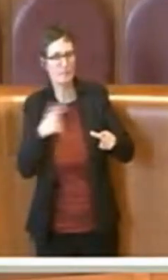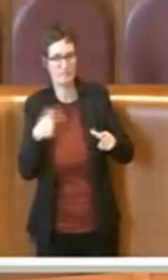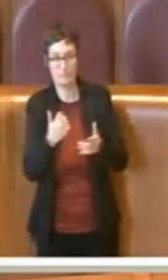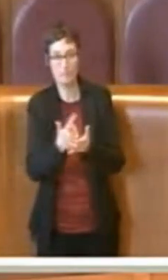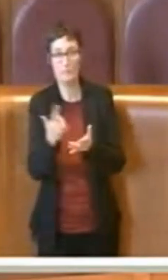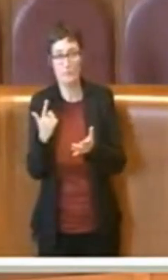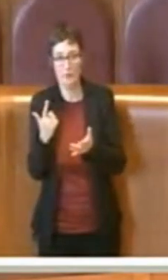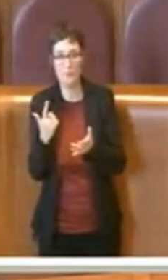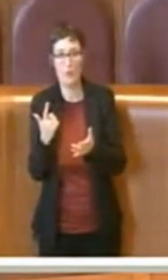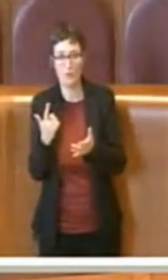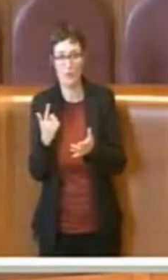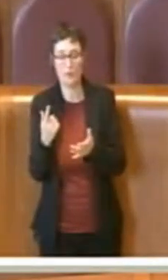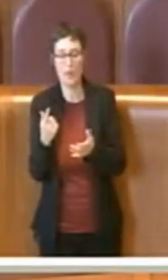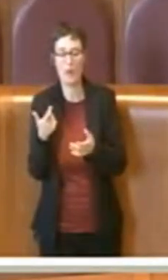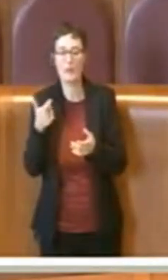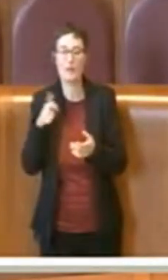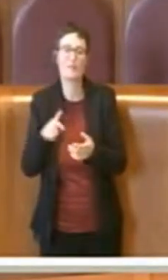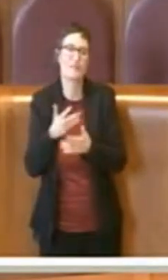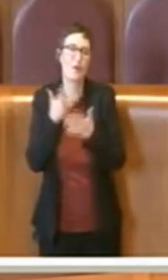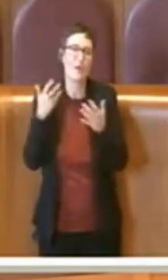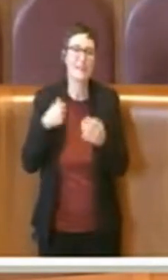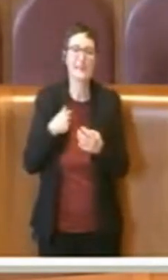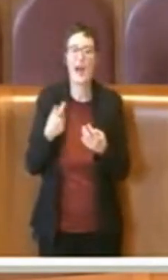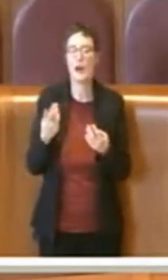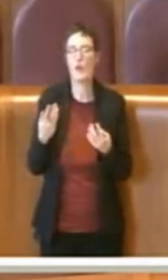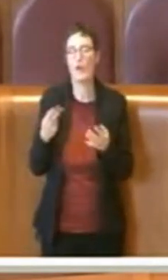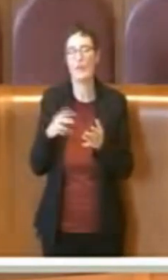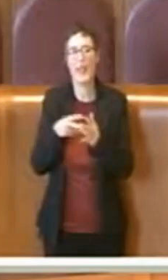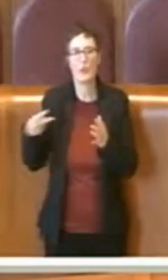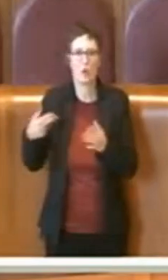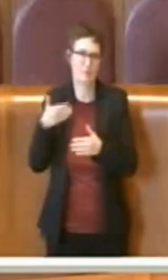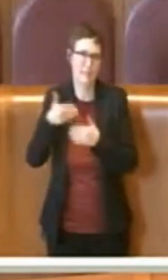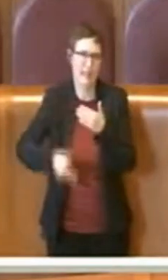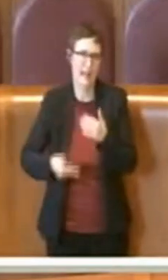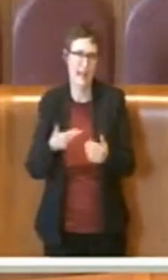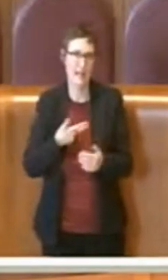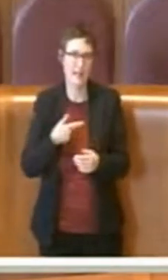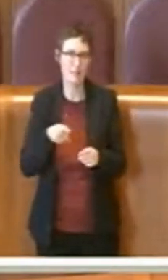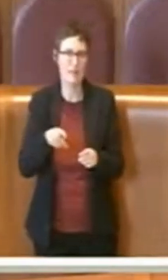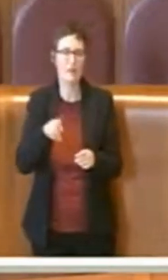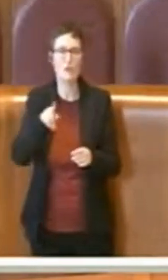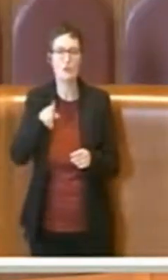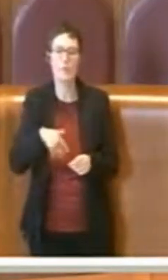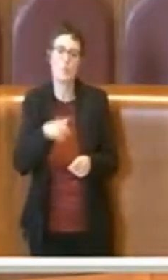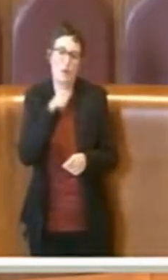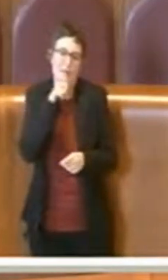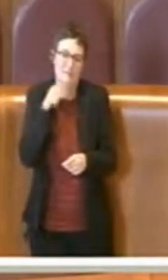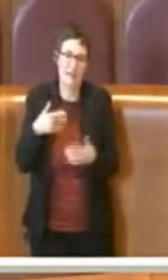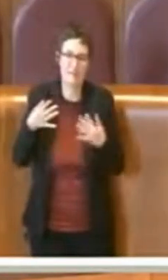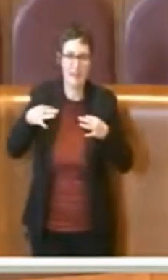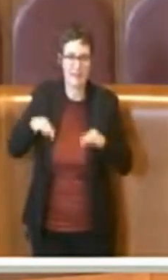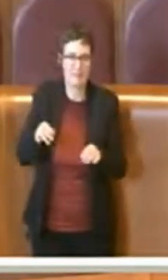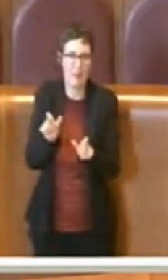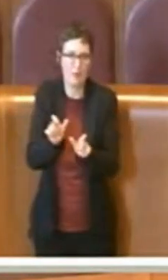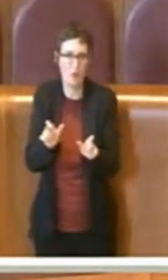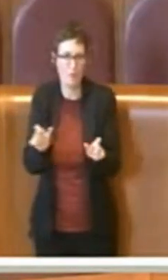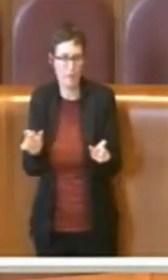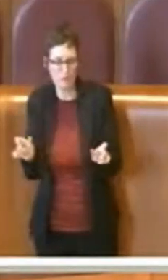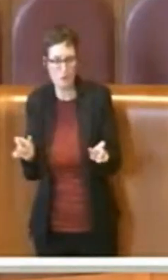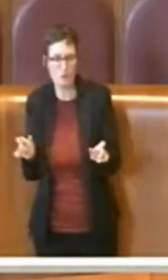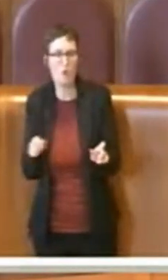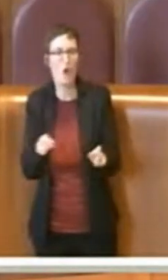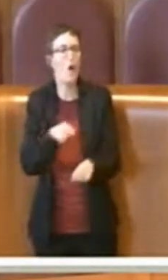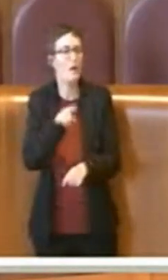limiti che queste tecnologie ovviamente possono avere, e ovviamente sempre nel rispetto delle persone, e anche il tema dell'accertamento e